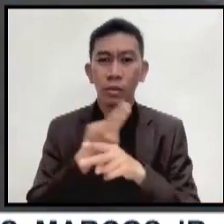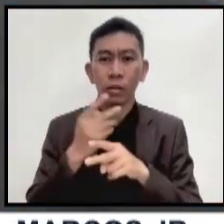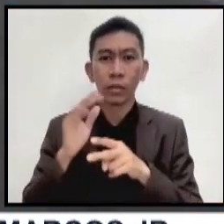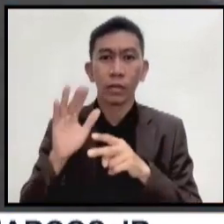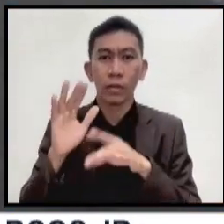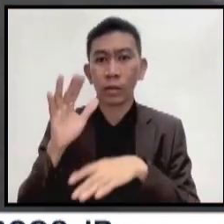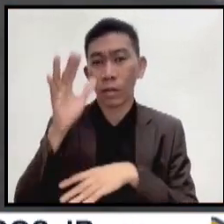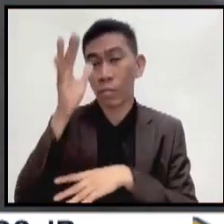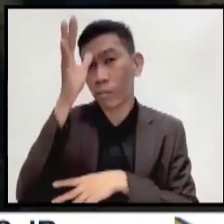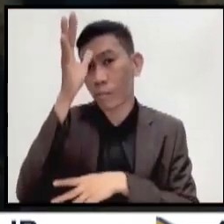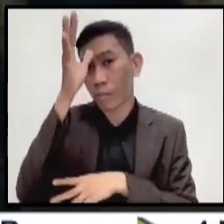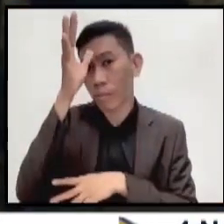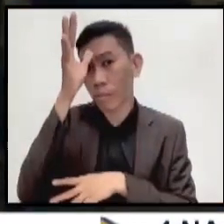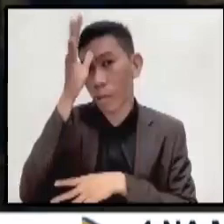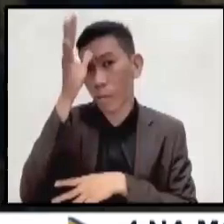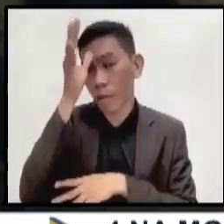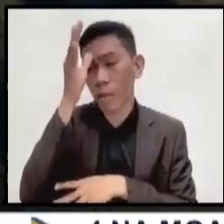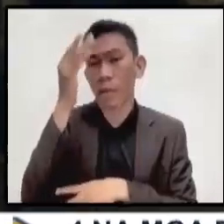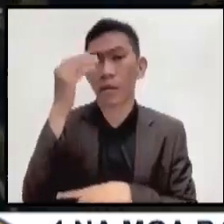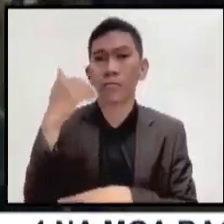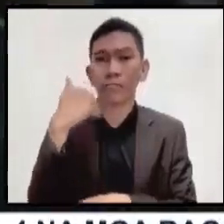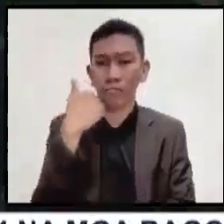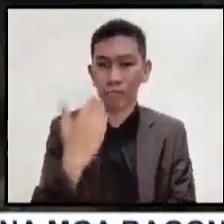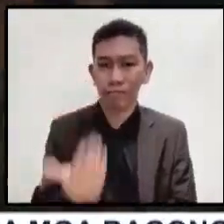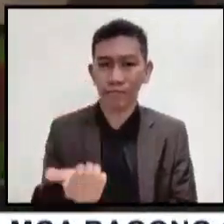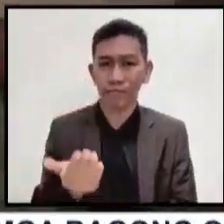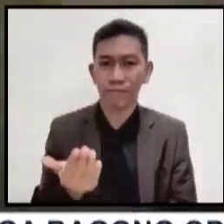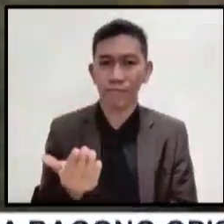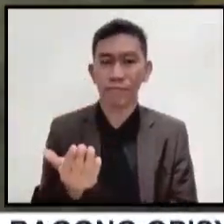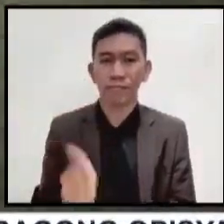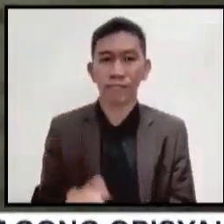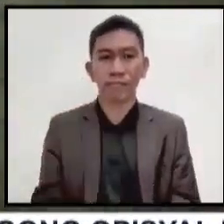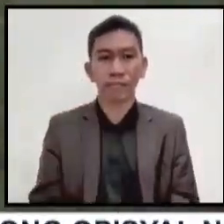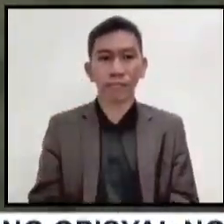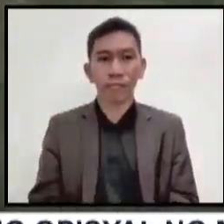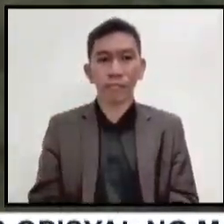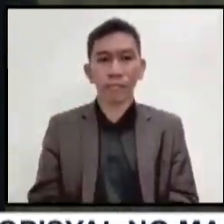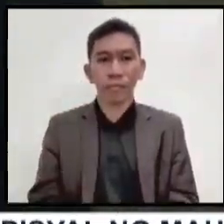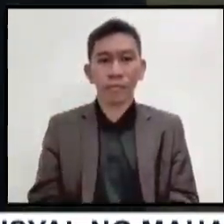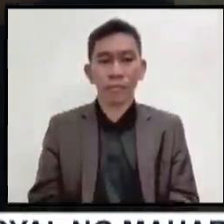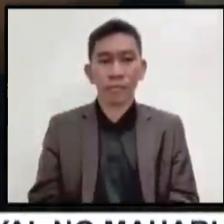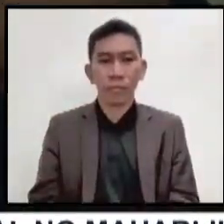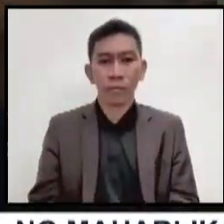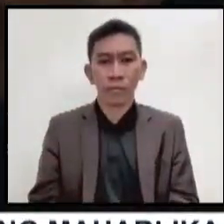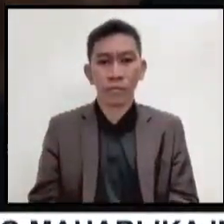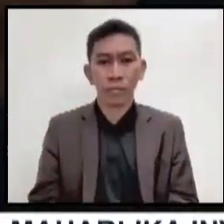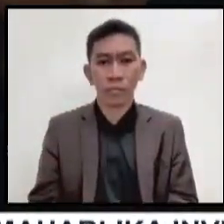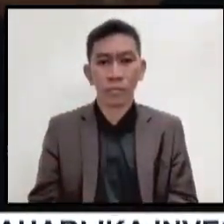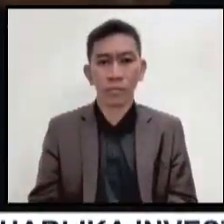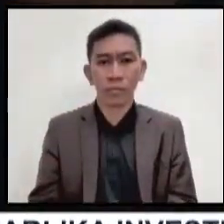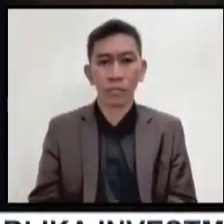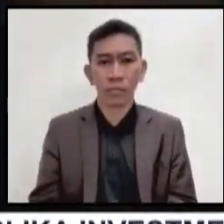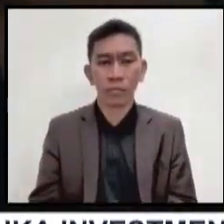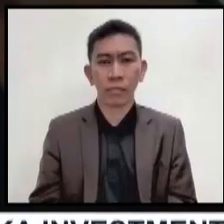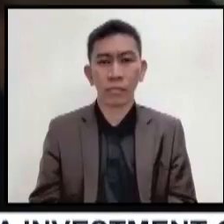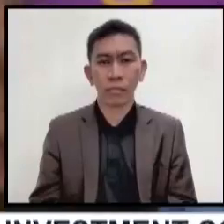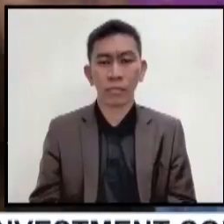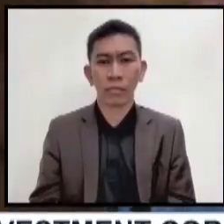lamang. Mabigat para kay Francis bilang isang single parent na itaguyod ang kanyang walong maliliit na